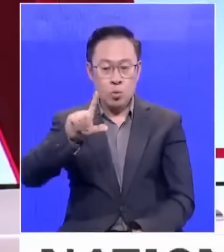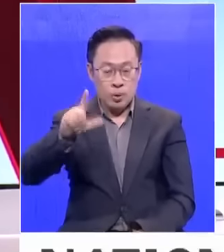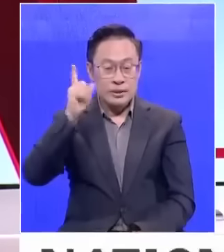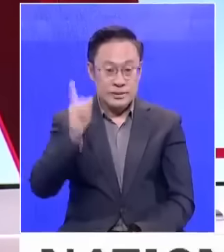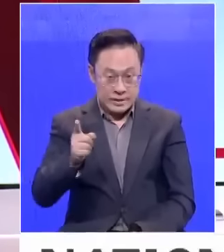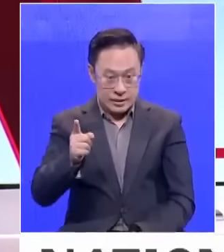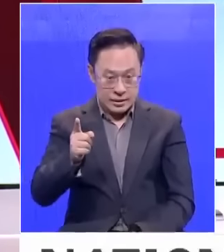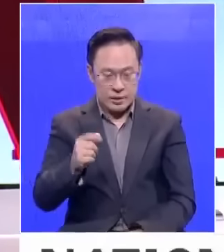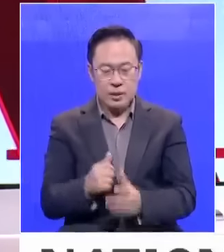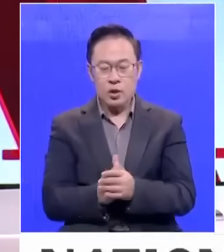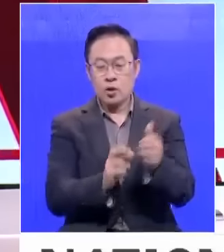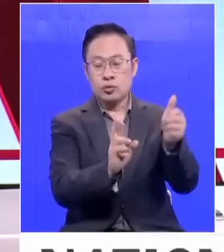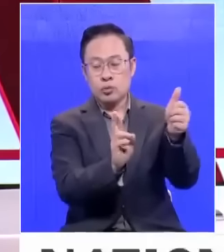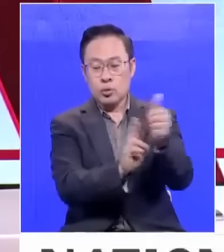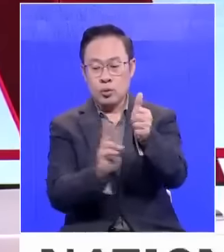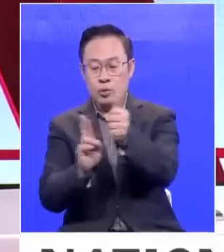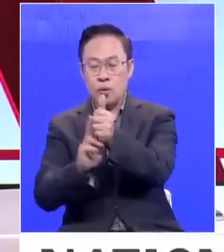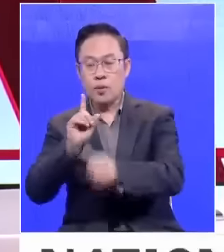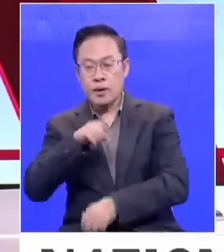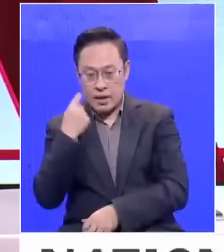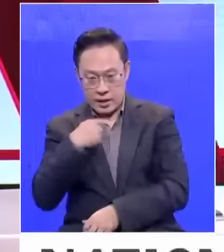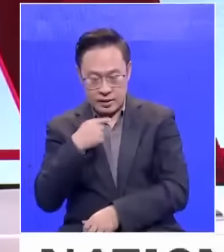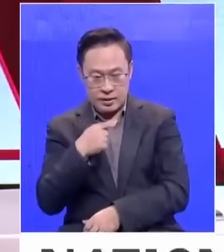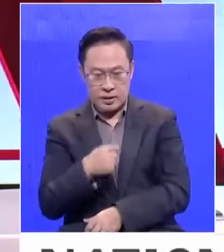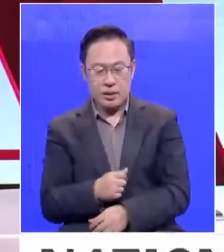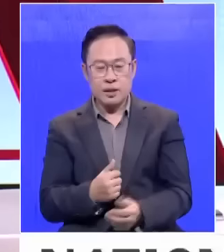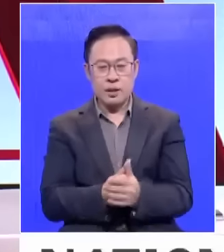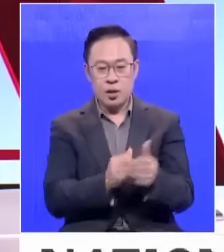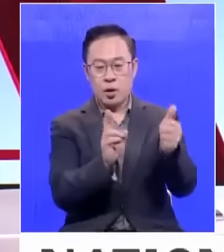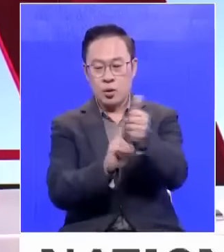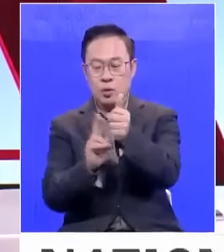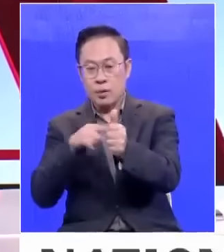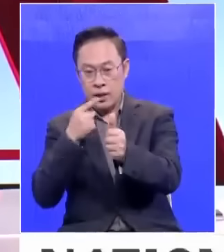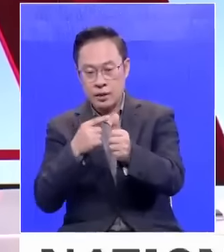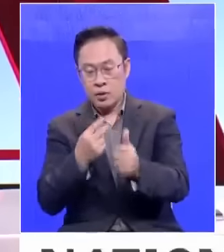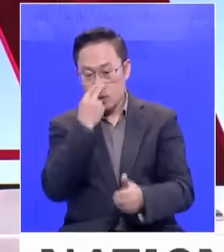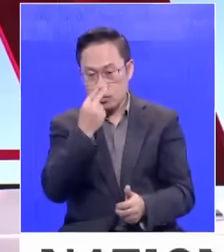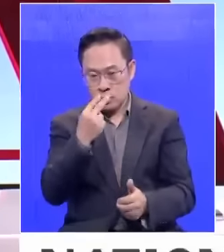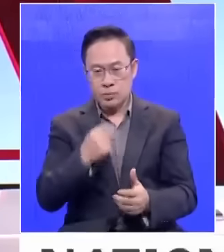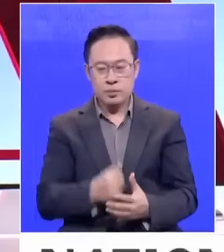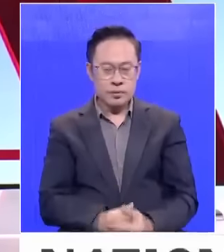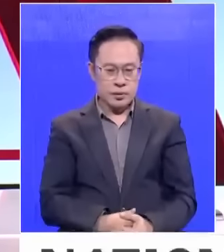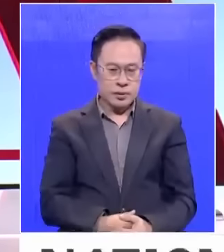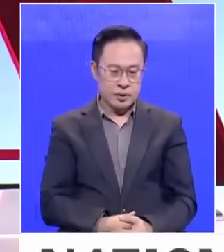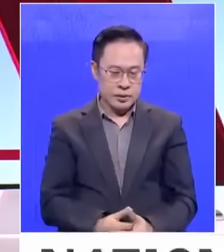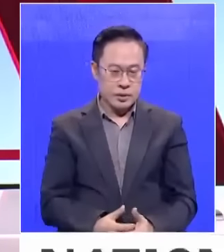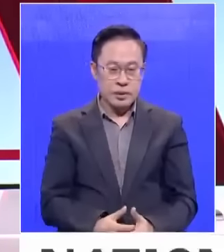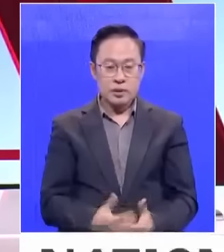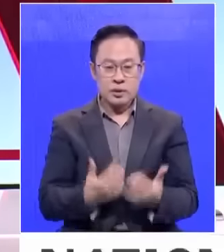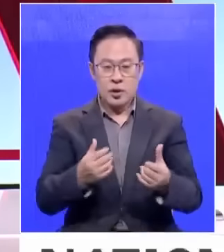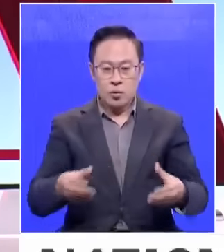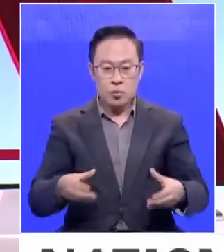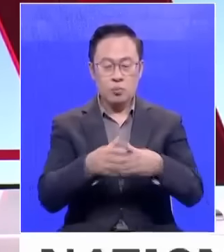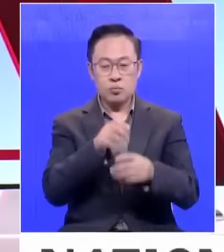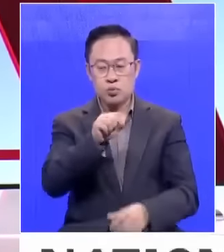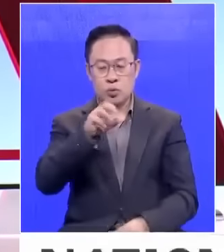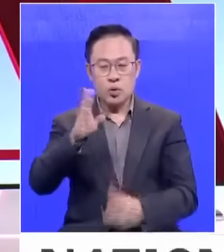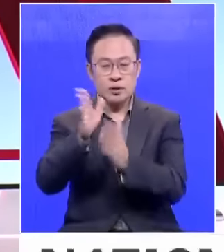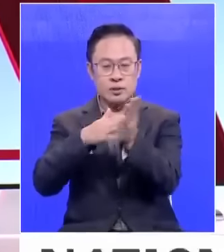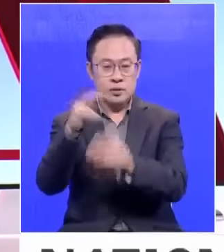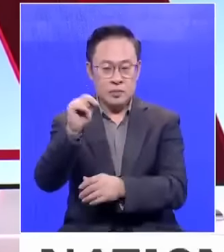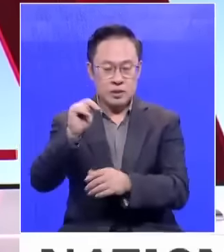อีก2คนเนี่ยจะเป็นไปตามโผด้วยหรือเปล่าถ้าเกิดว่าเป็นไปตามโผสวสีน้ำเงินทั้งหมดเนี่ยยังไ